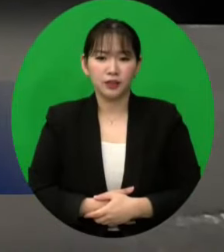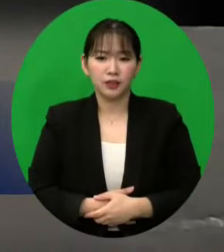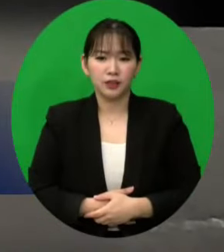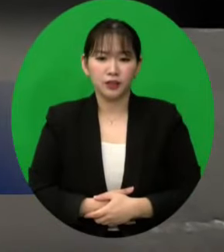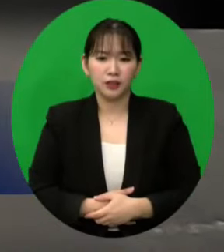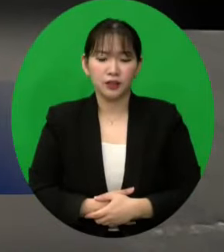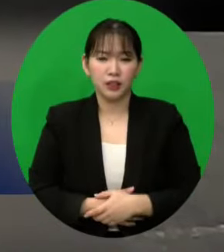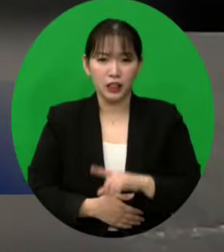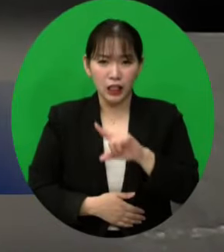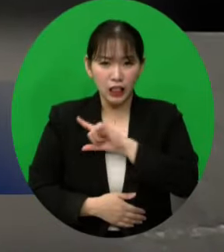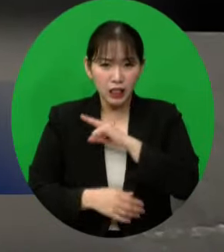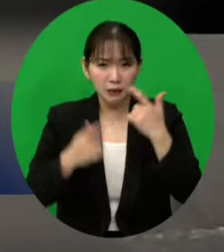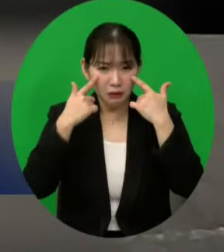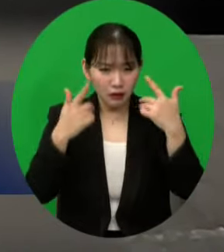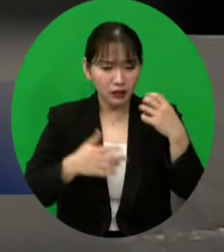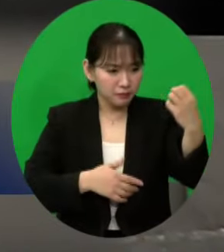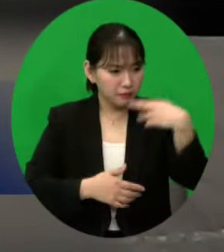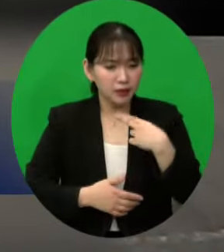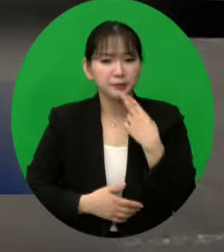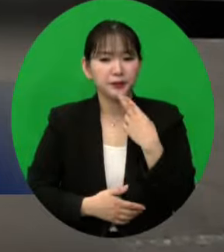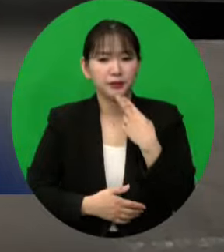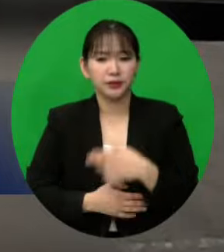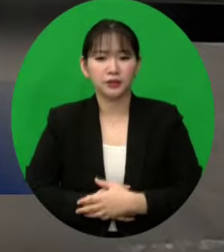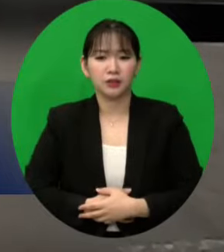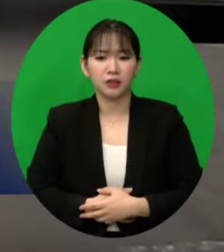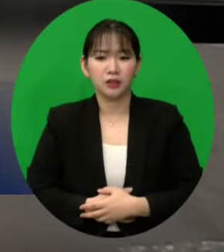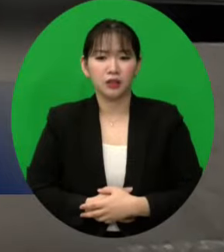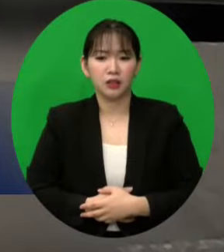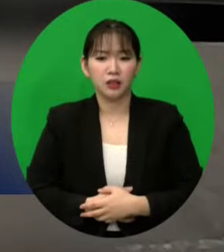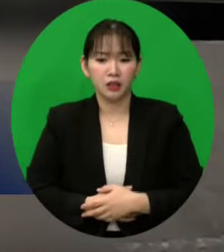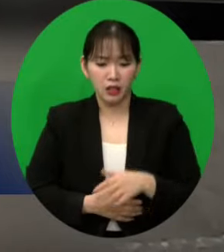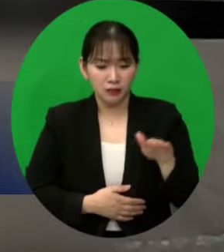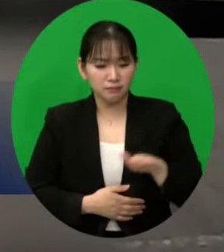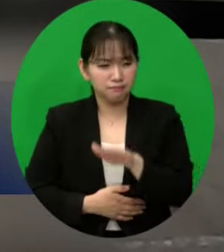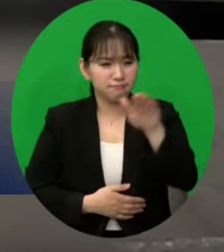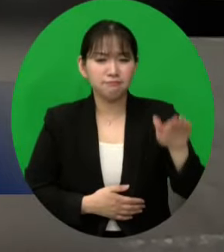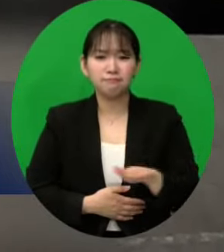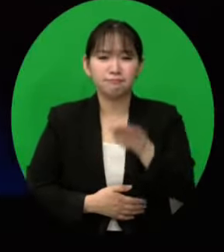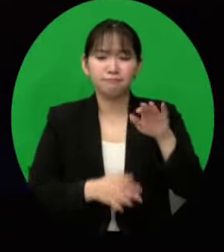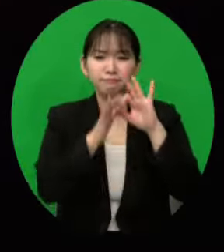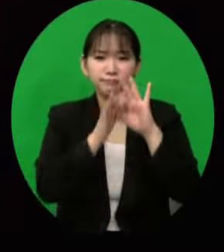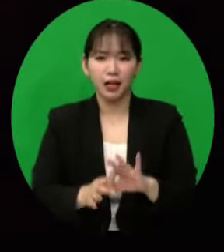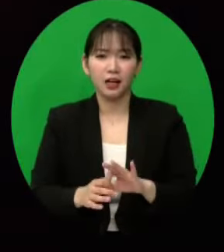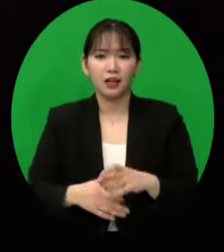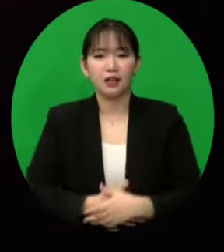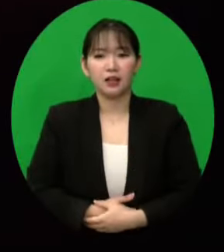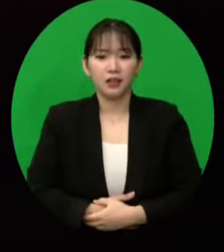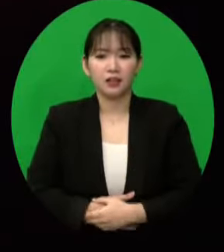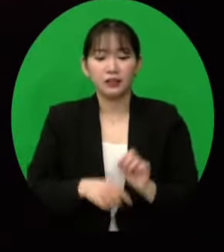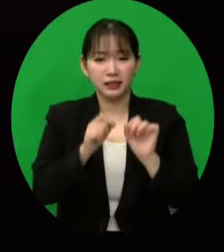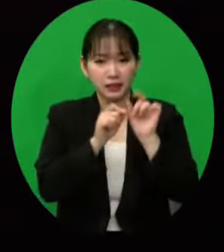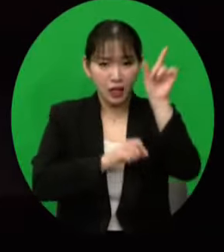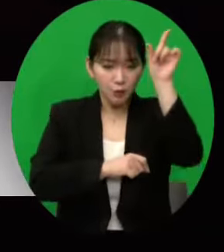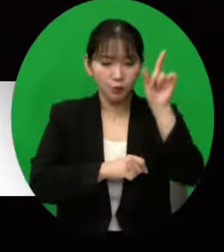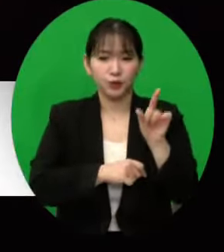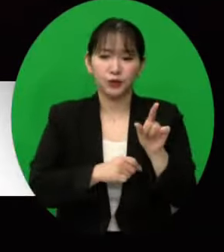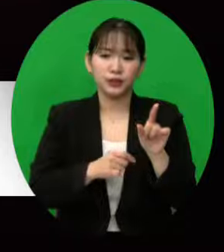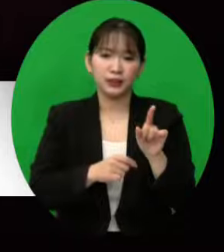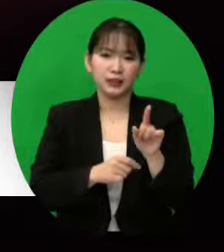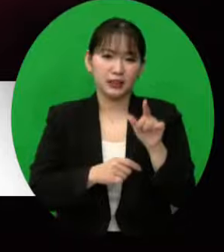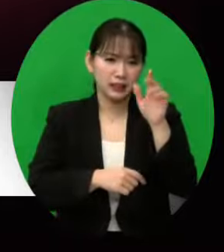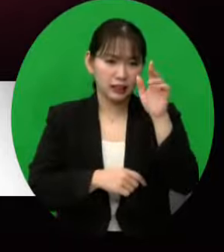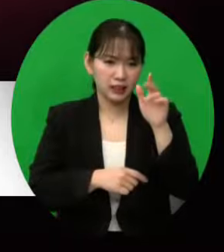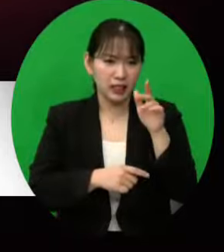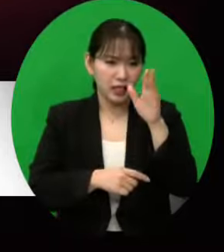주거지도 말씀 안 하시고 이름도 제대로 말씀 안 하시고 여기까지 계속 뺑뺑 돌다가 왔는데. 대부분 현장 대원들의